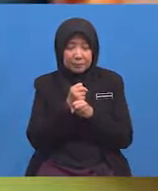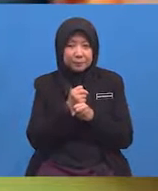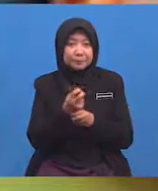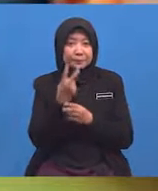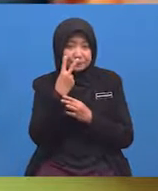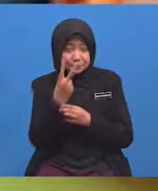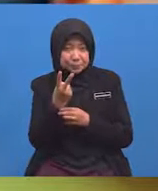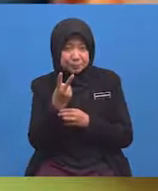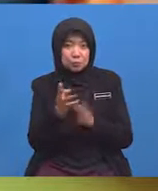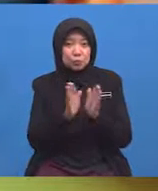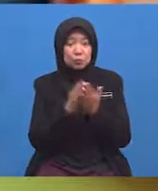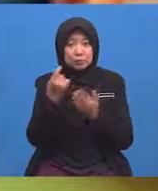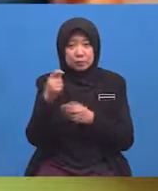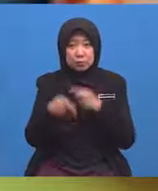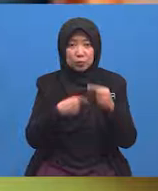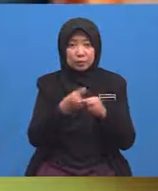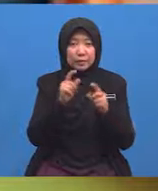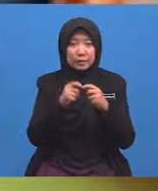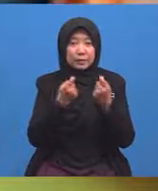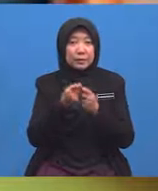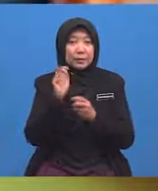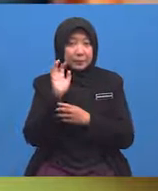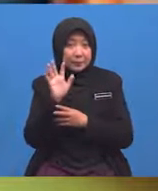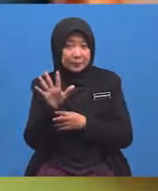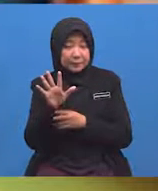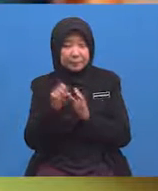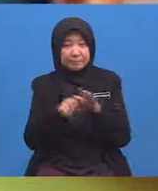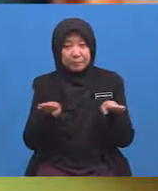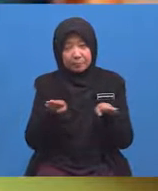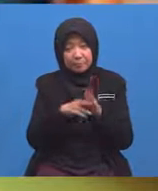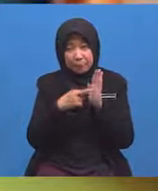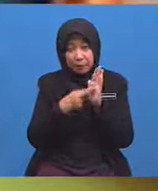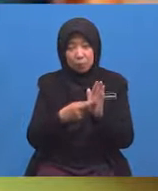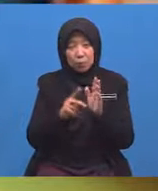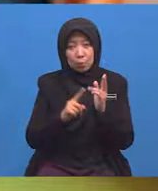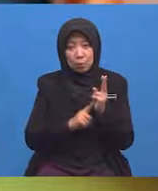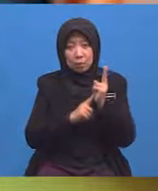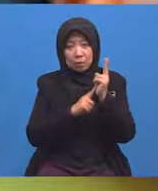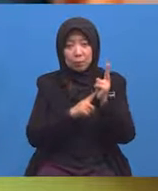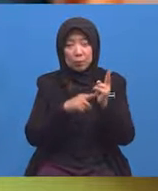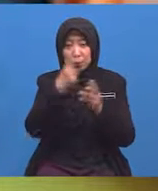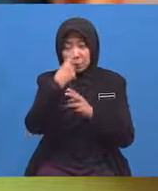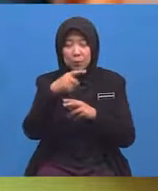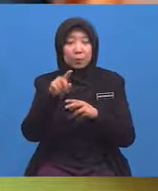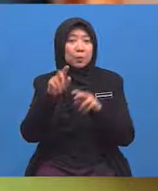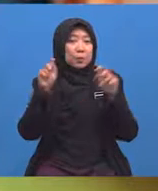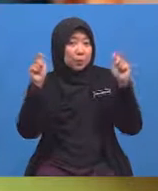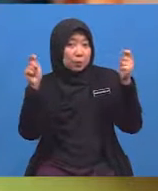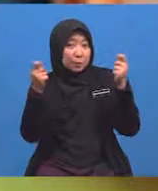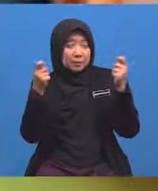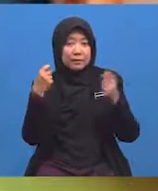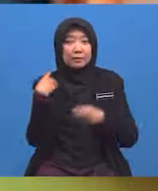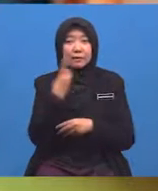Murid-murid juga dapat merujuk buku teks geografi tingkatan 5 sebagai rujukan